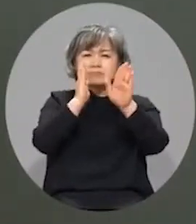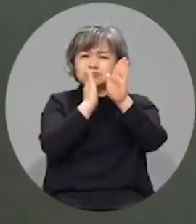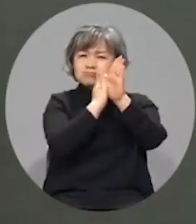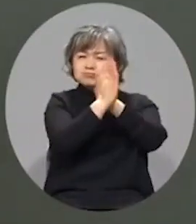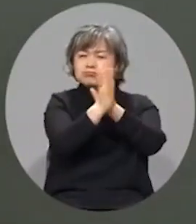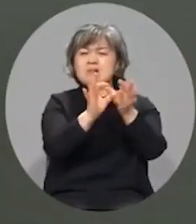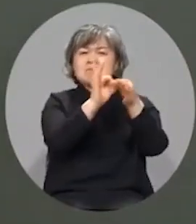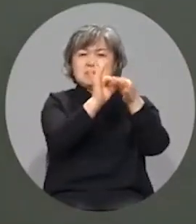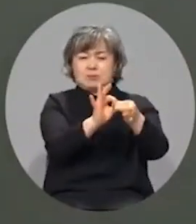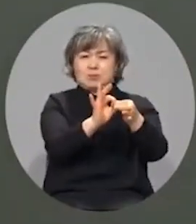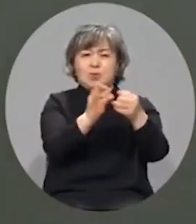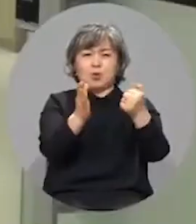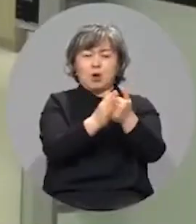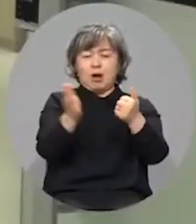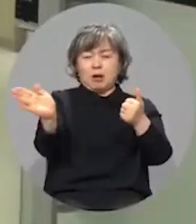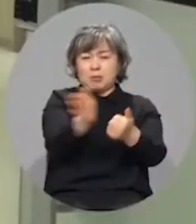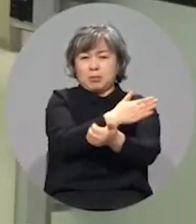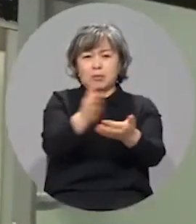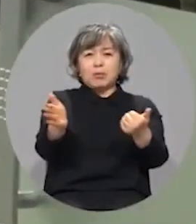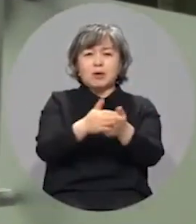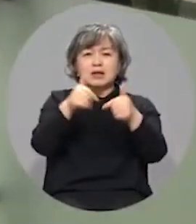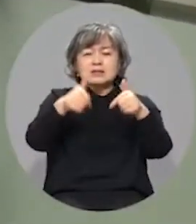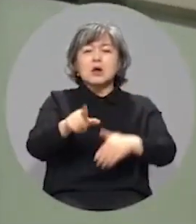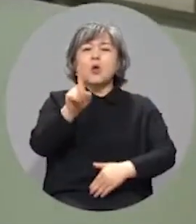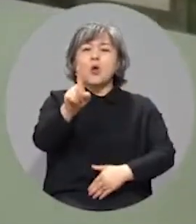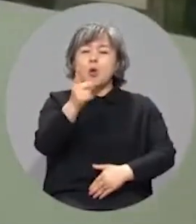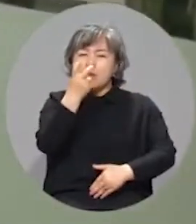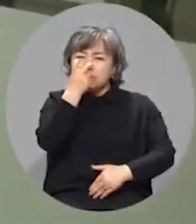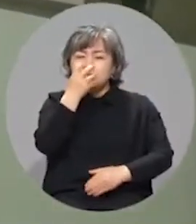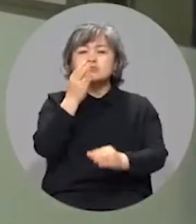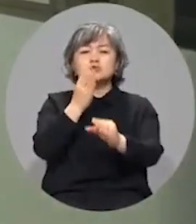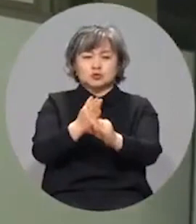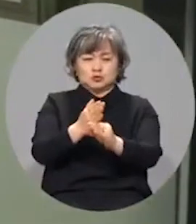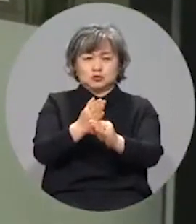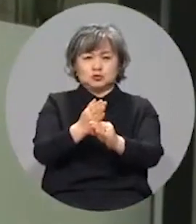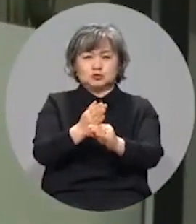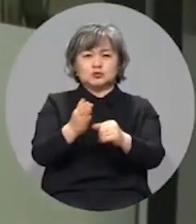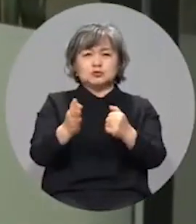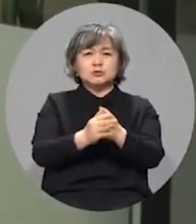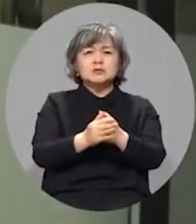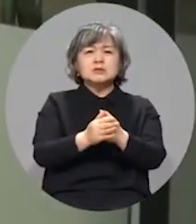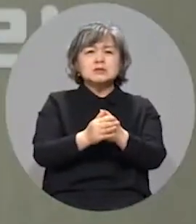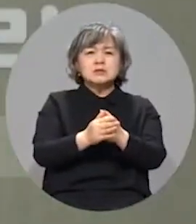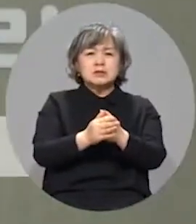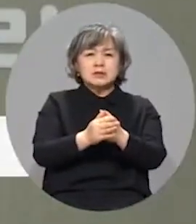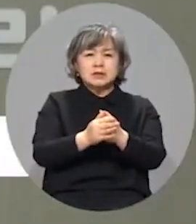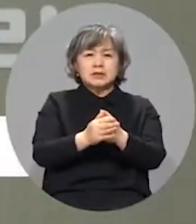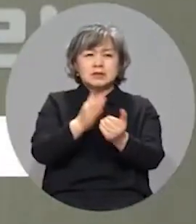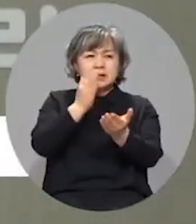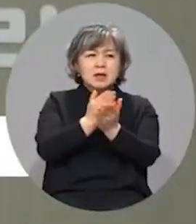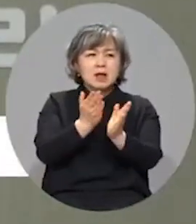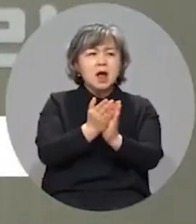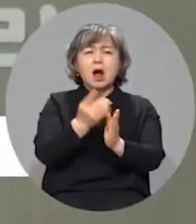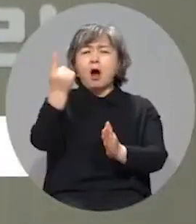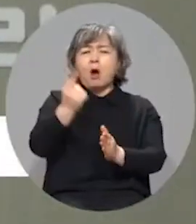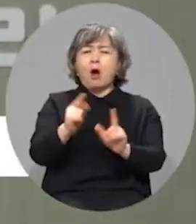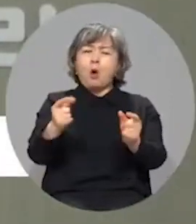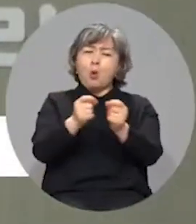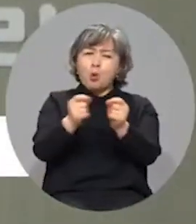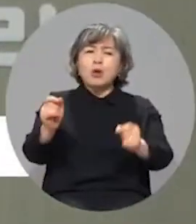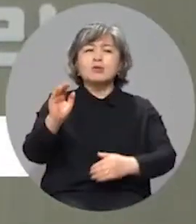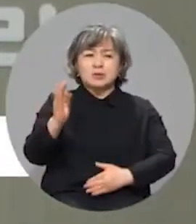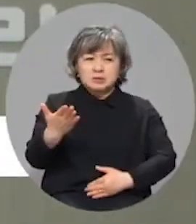굳게 잠겼고 텅 빈 사무실은 직원 혼자 지키고 있습니다. 안 나오지. 좀